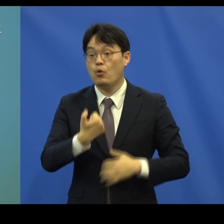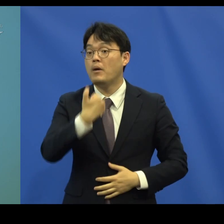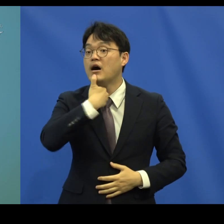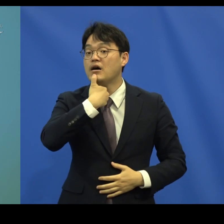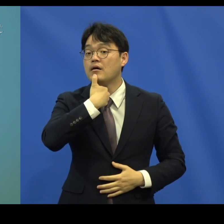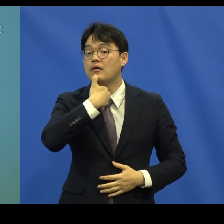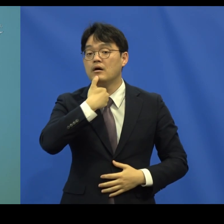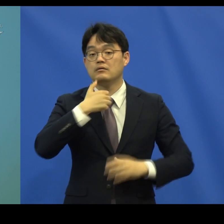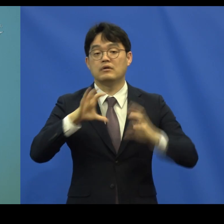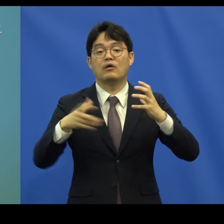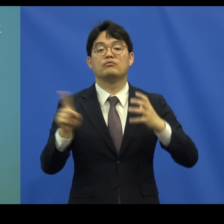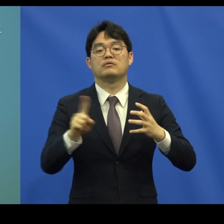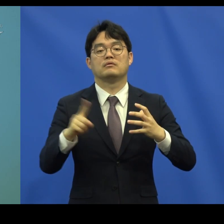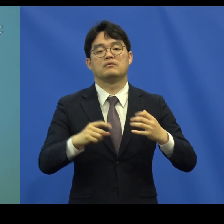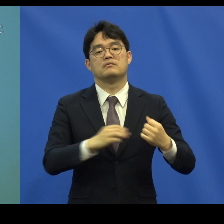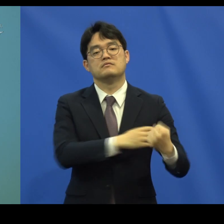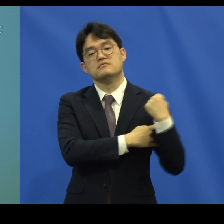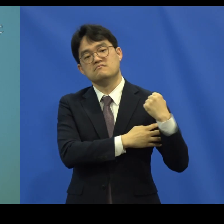화려했지만